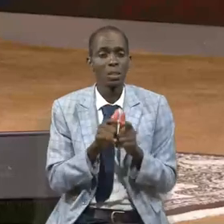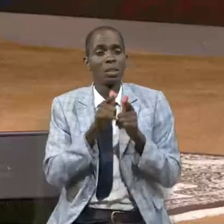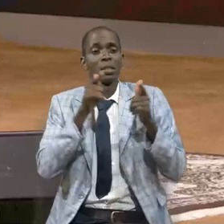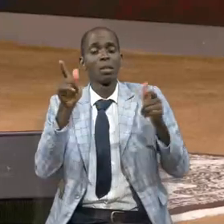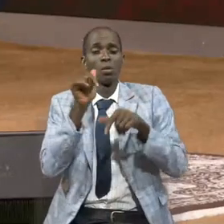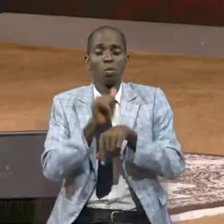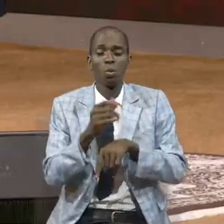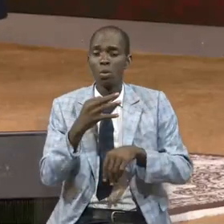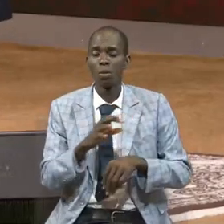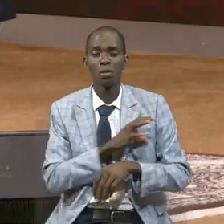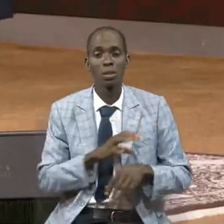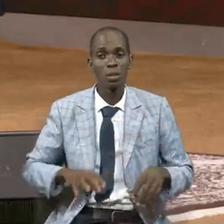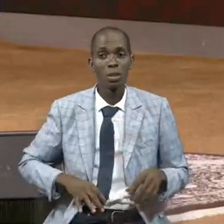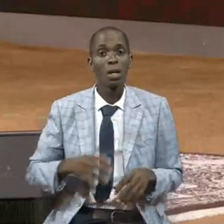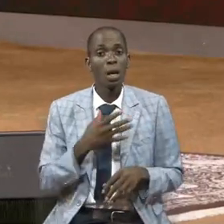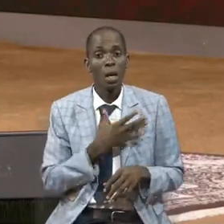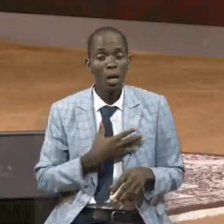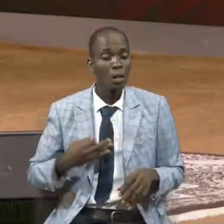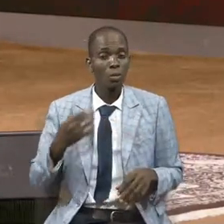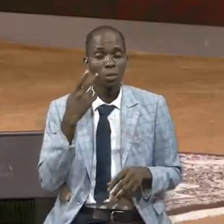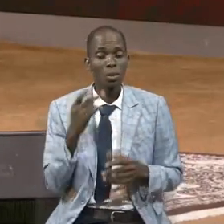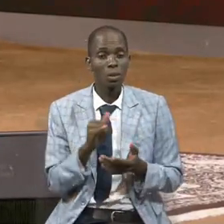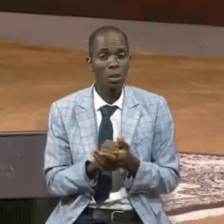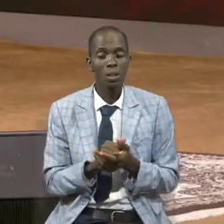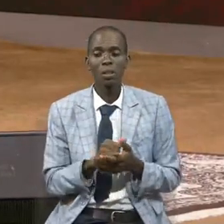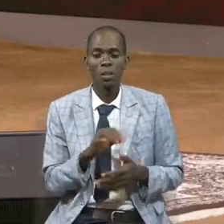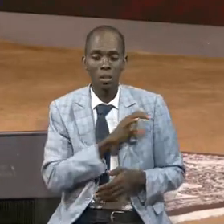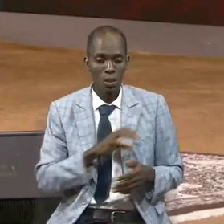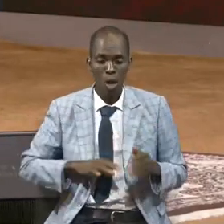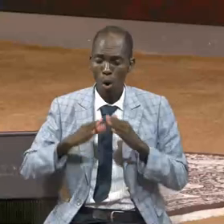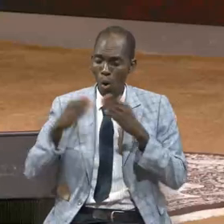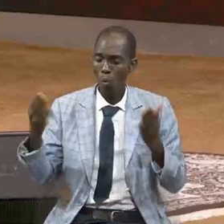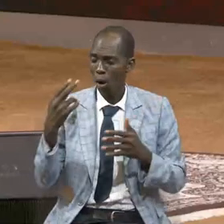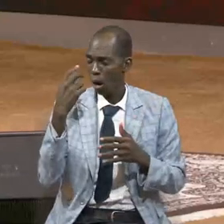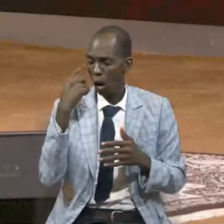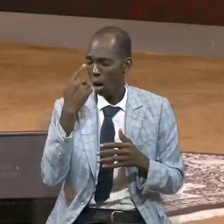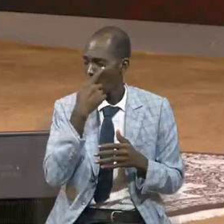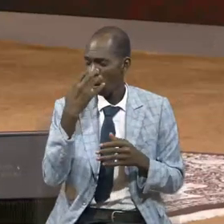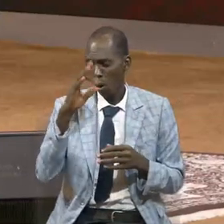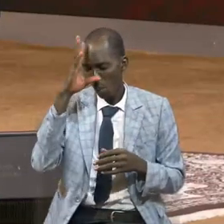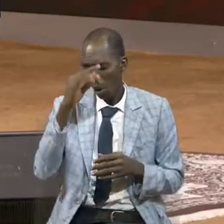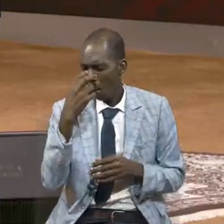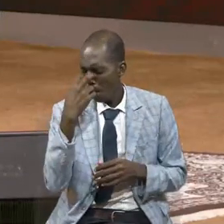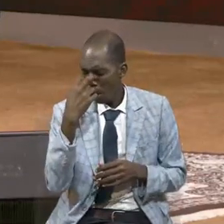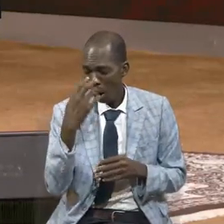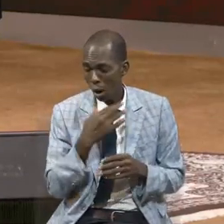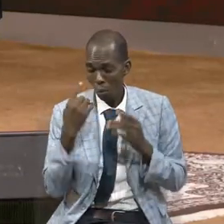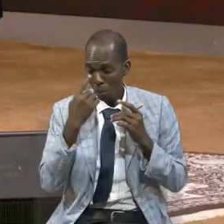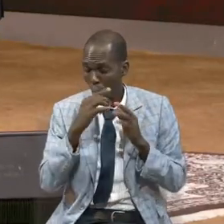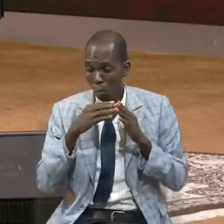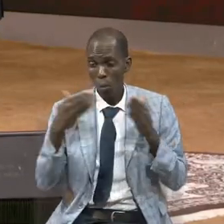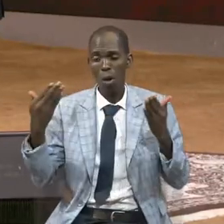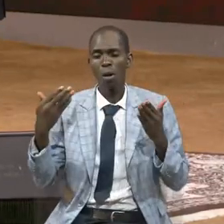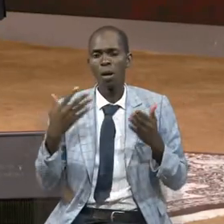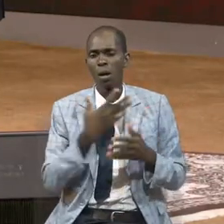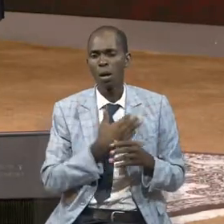souci. Mais il a même ouvert les yeux de quelqu'un qui était né aveugle. Et la personne, ils l'ont vu.